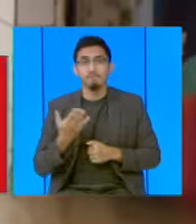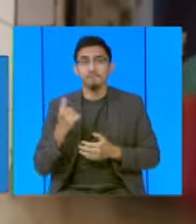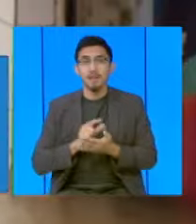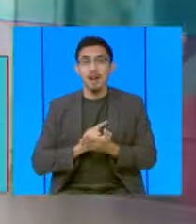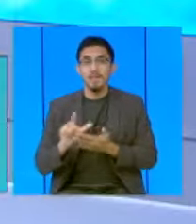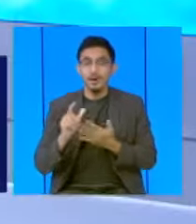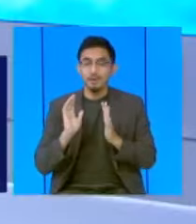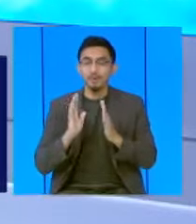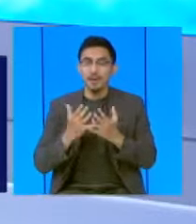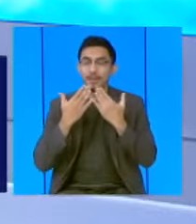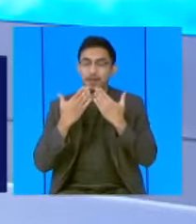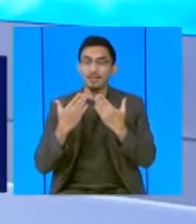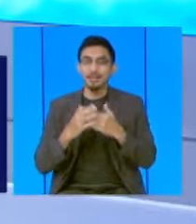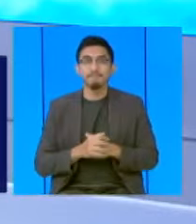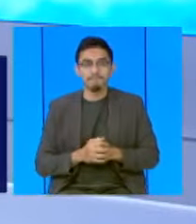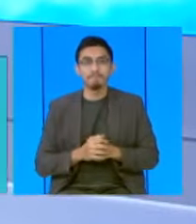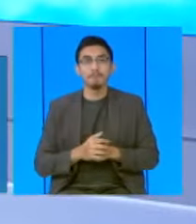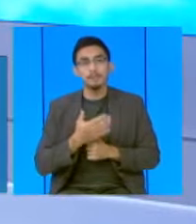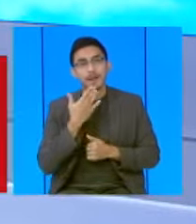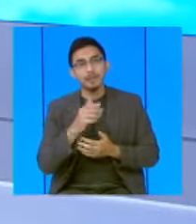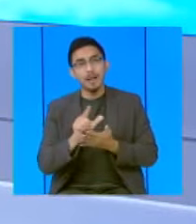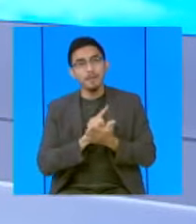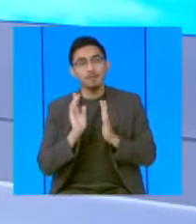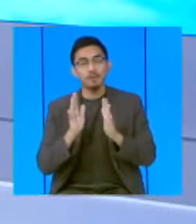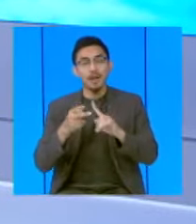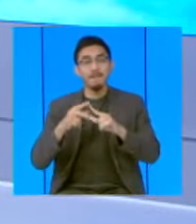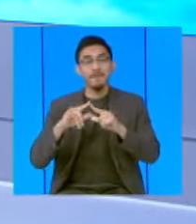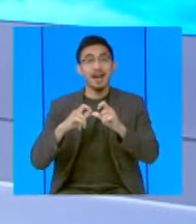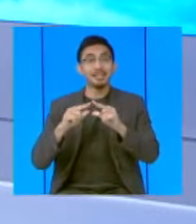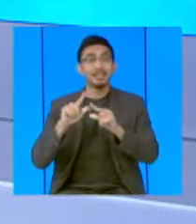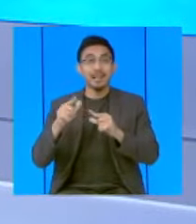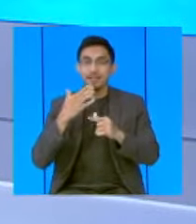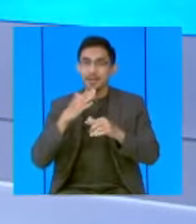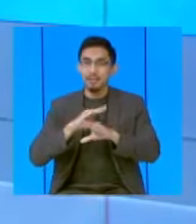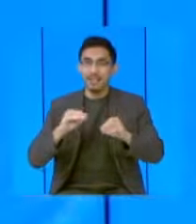kembali ke studio. Baik, terima kasih Faisal Rinaldi, selamat bertugas kembali.